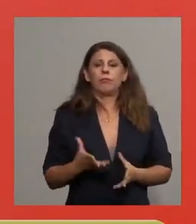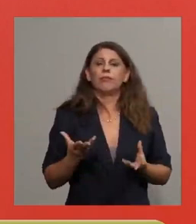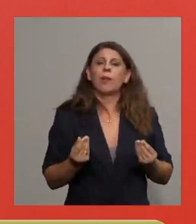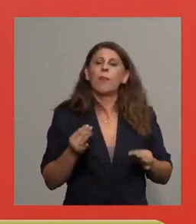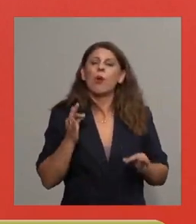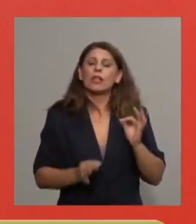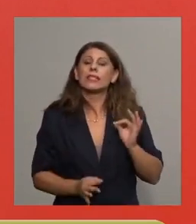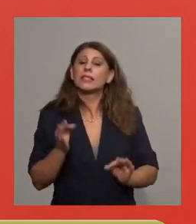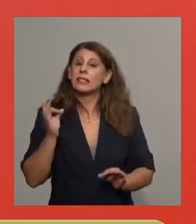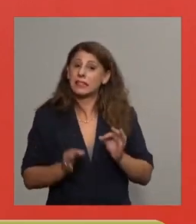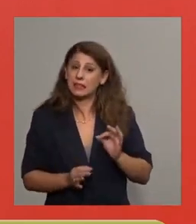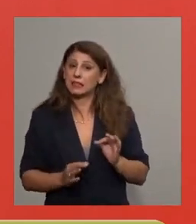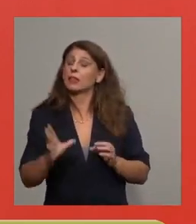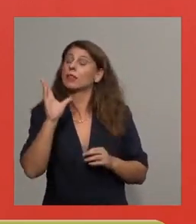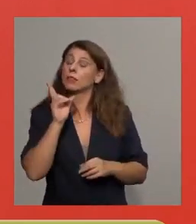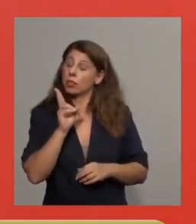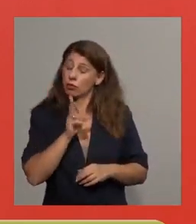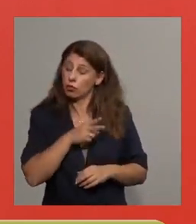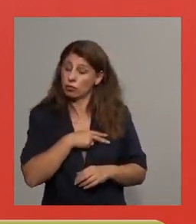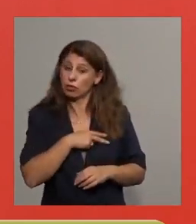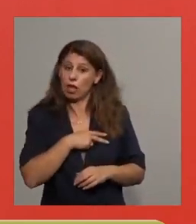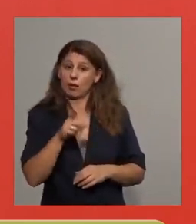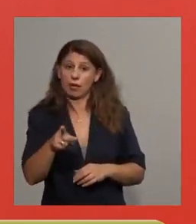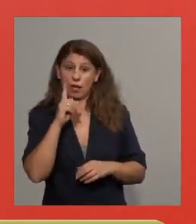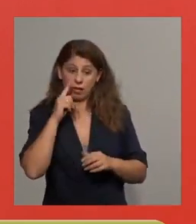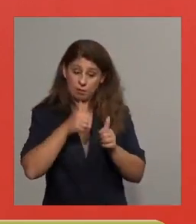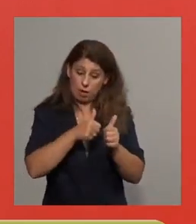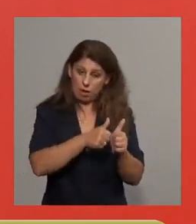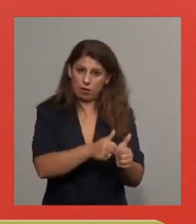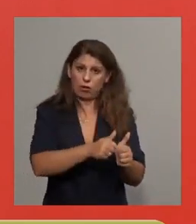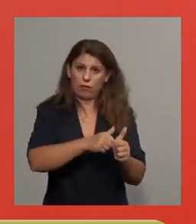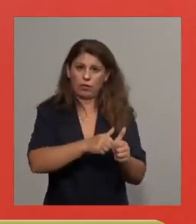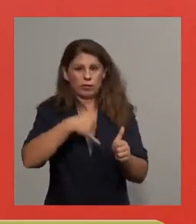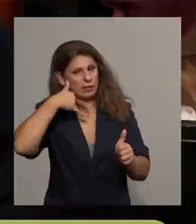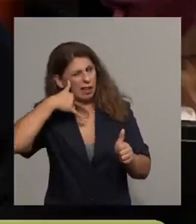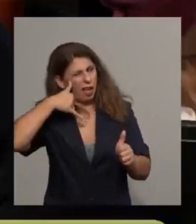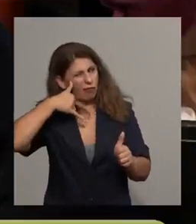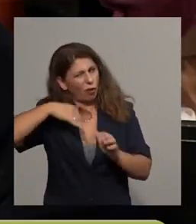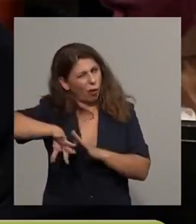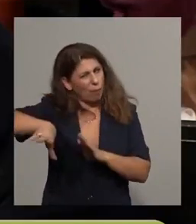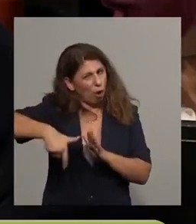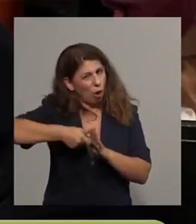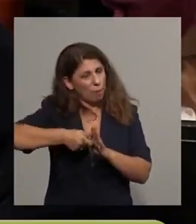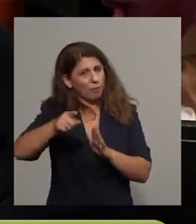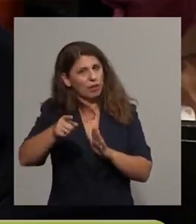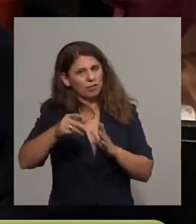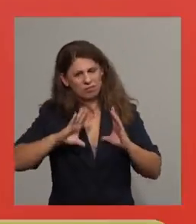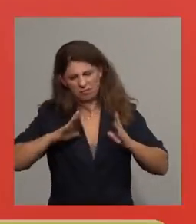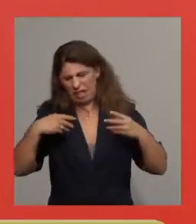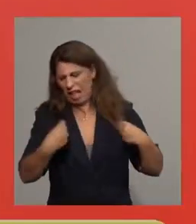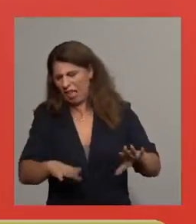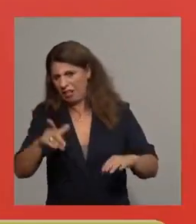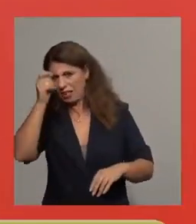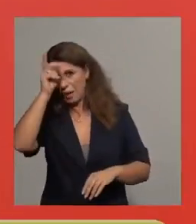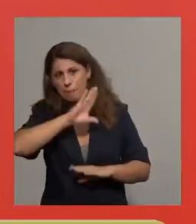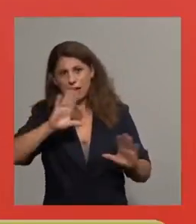πολλή συζήτηση και σωστά και για τις παρακολουθήσεις και τις υποκλοπές με αφορμή την άθλια και